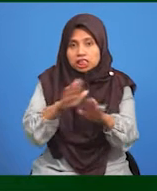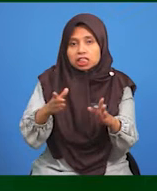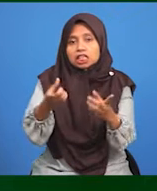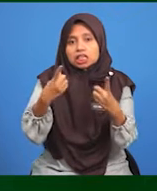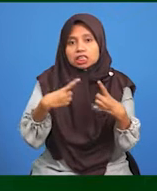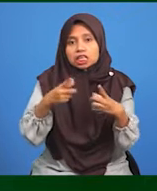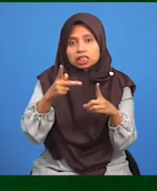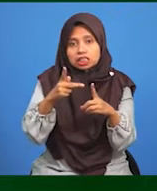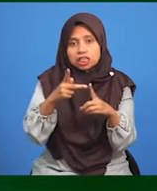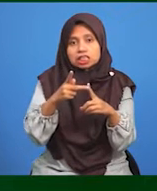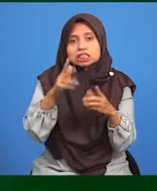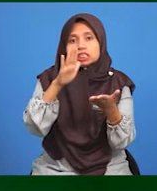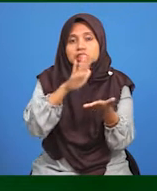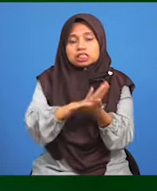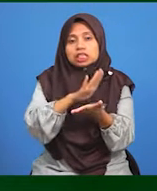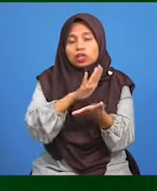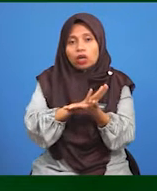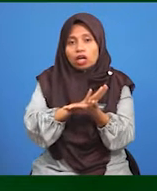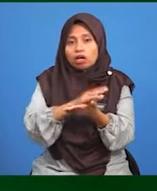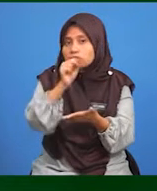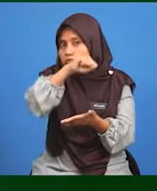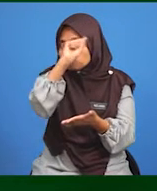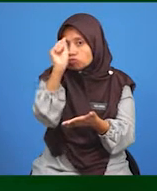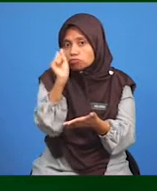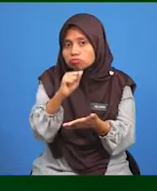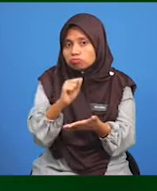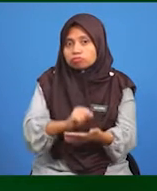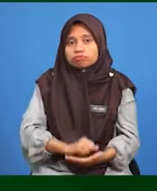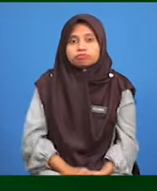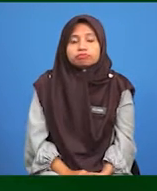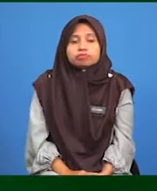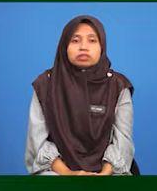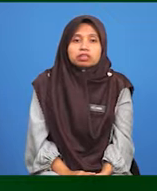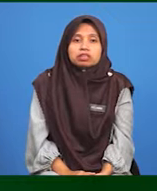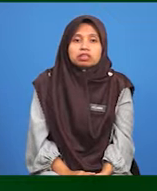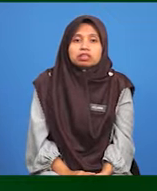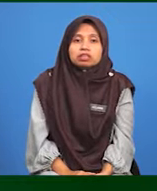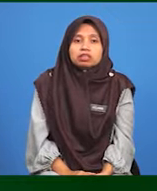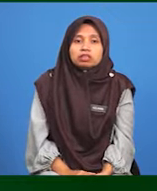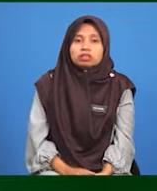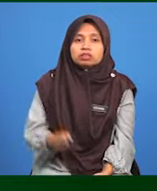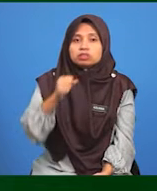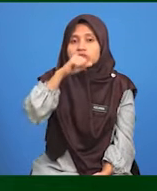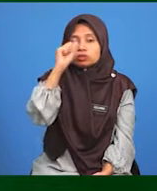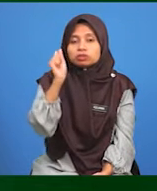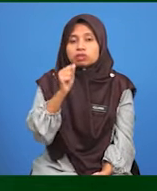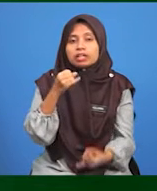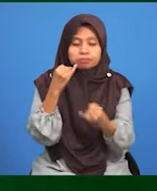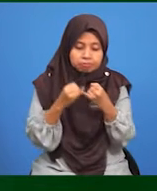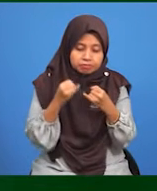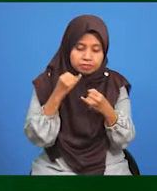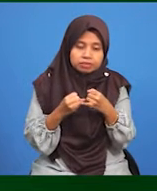iman tidak datang ke sekolah soalnya yang terakhir